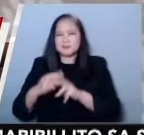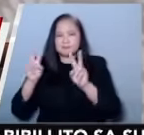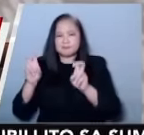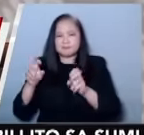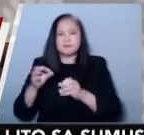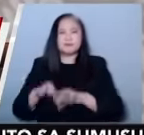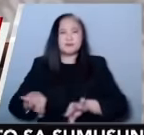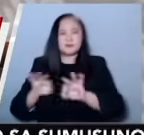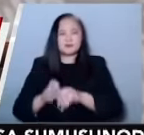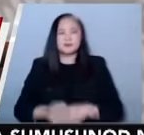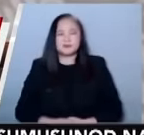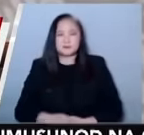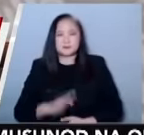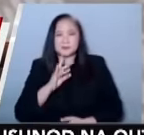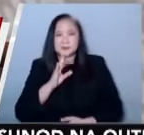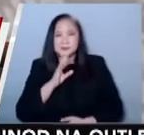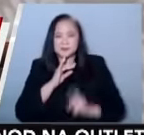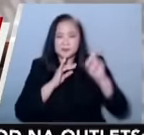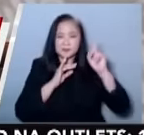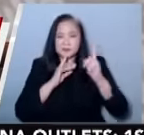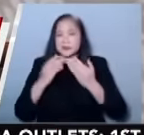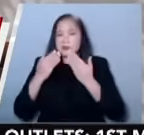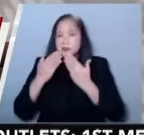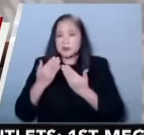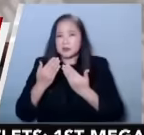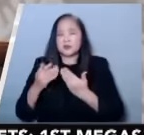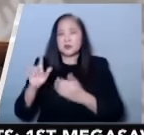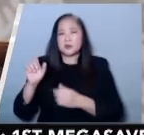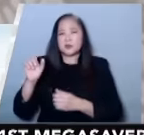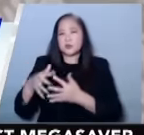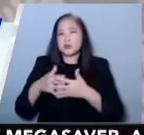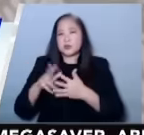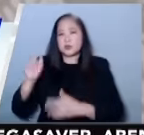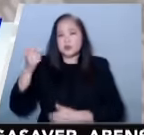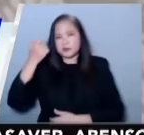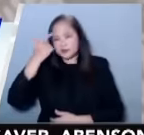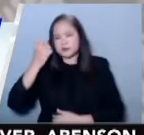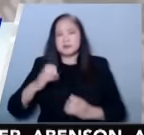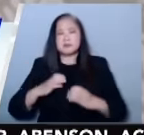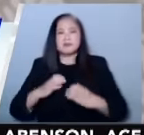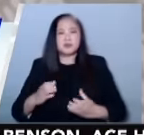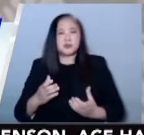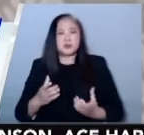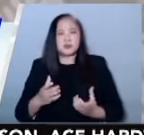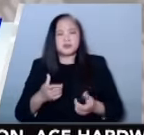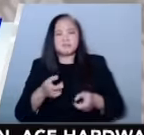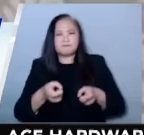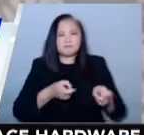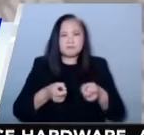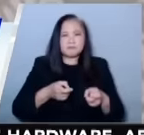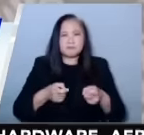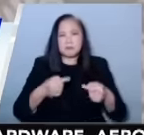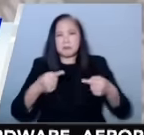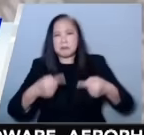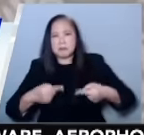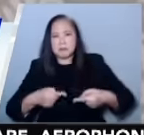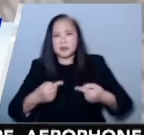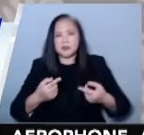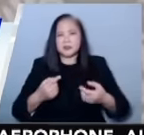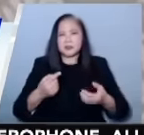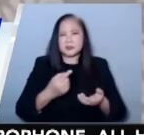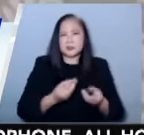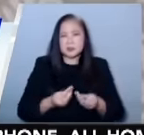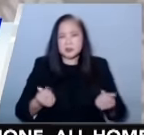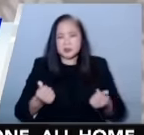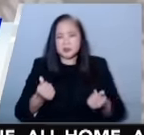government's consistent support. The Philippines is committed to managing disputes in accordance with our national interests,